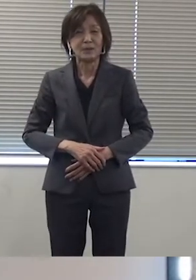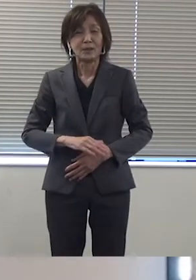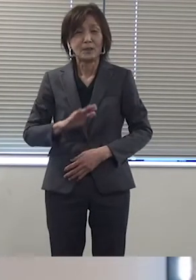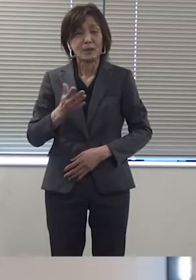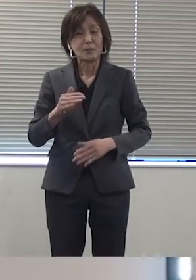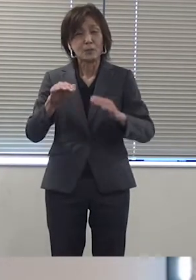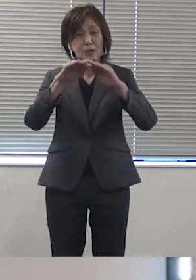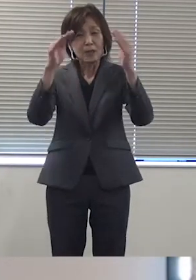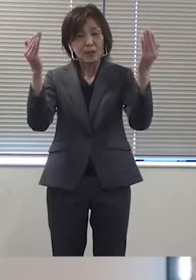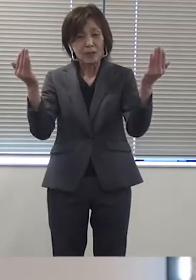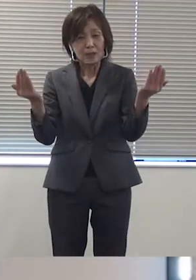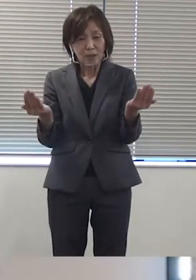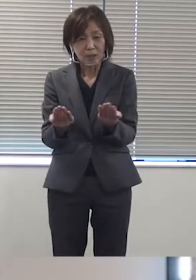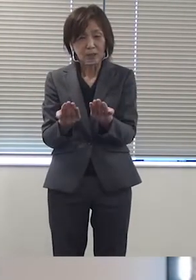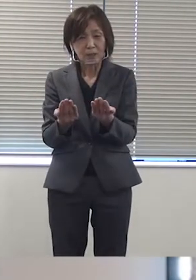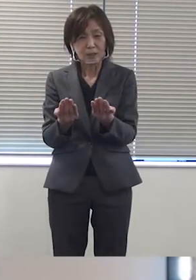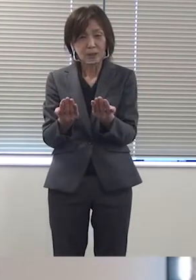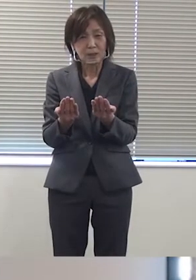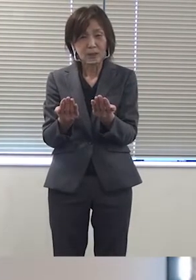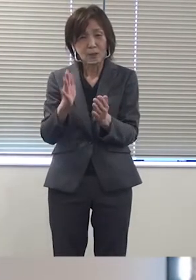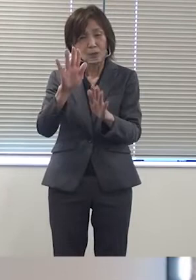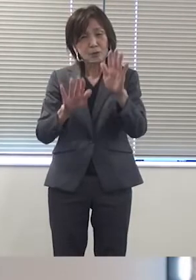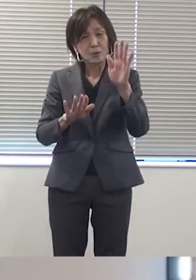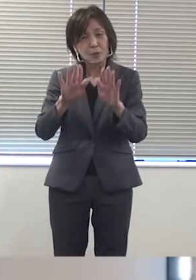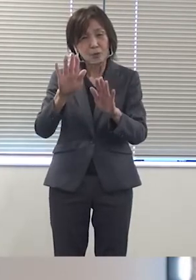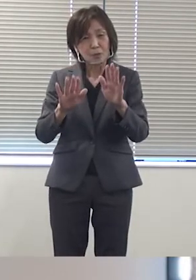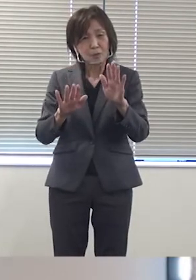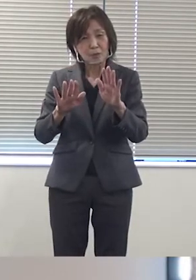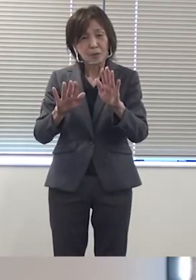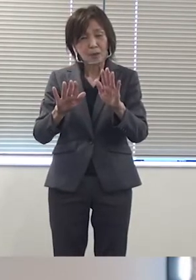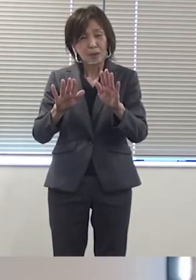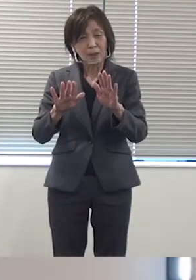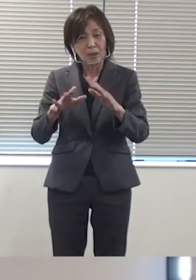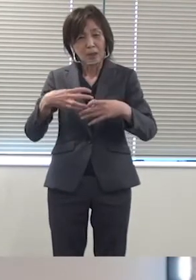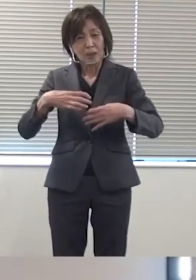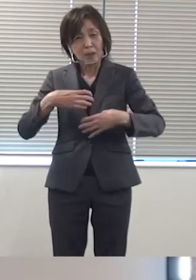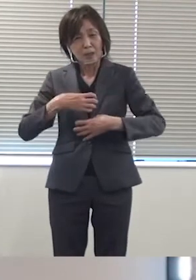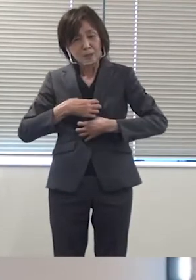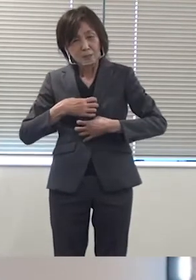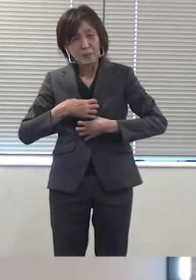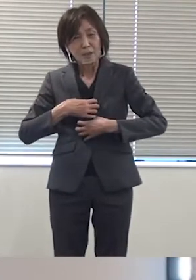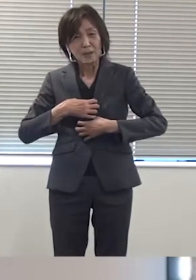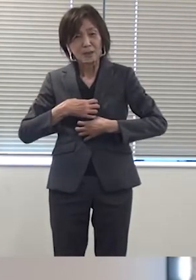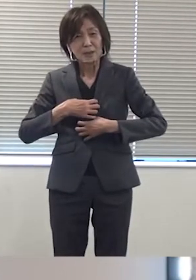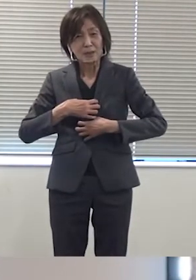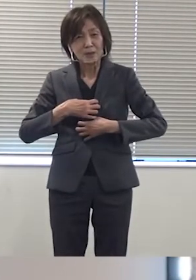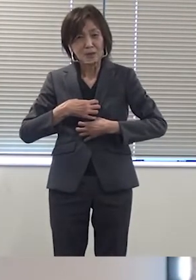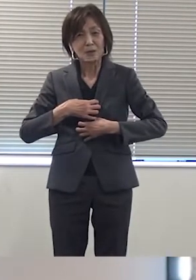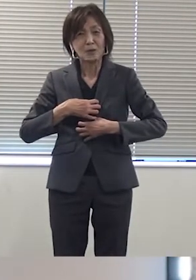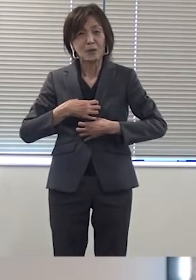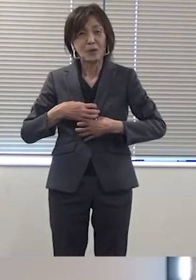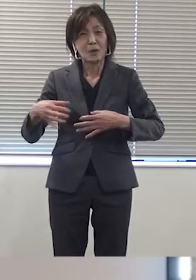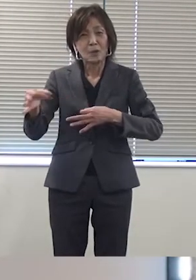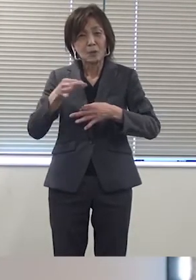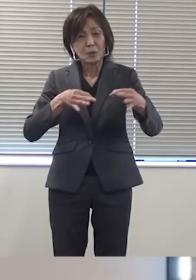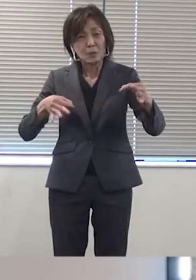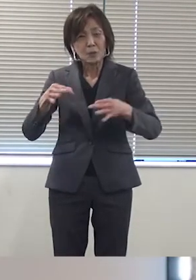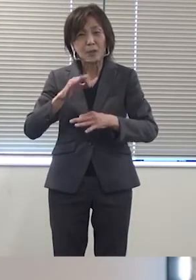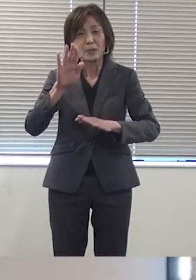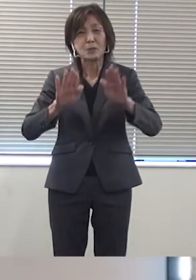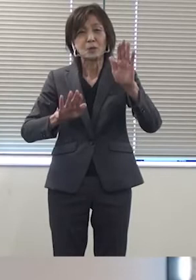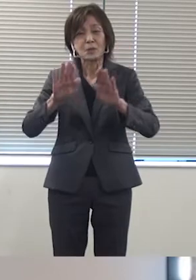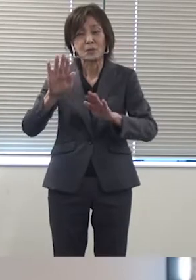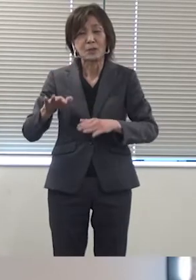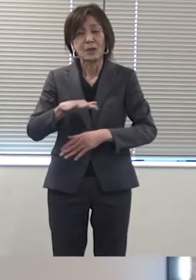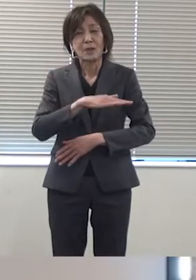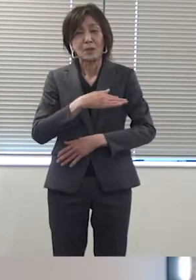、まあ、我々常にですね、まあ、当然破綻をさせないということは当然なので、あの持続的な財政にも